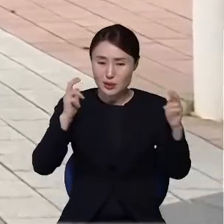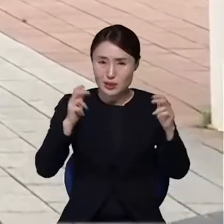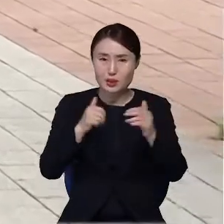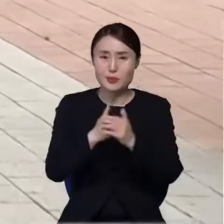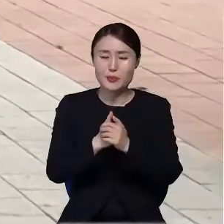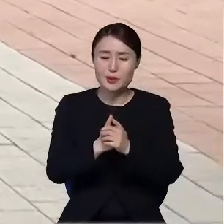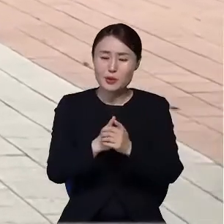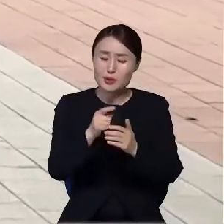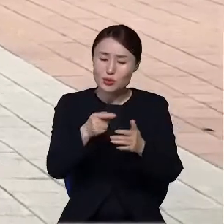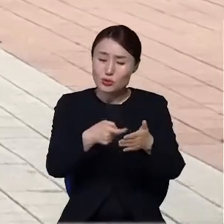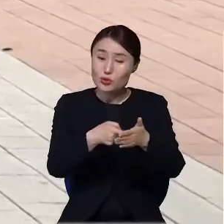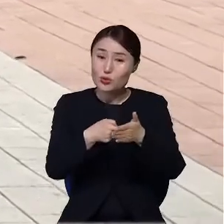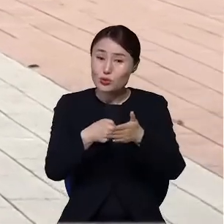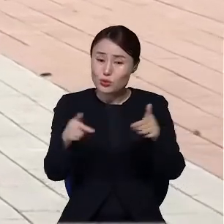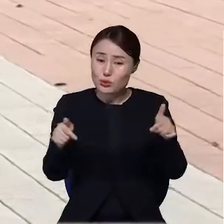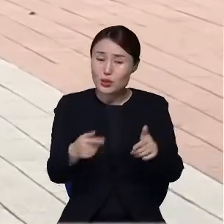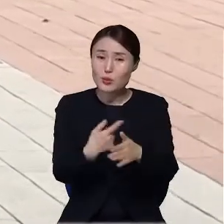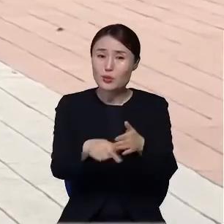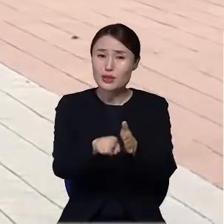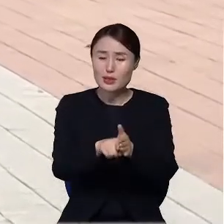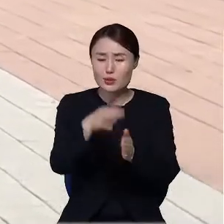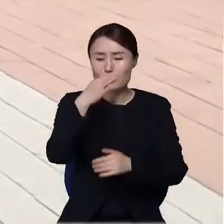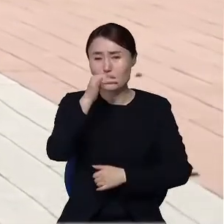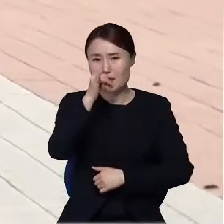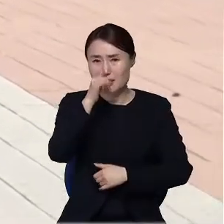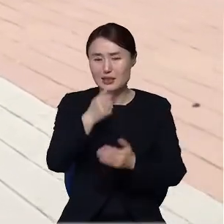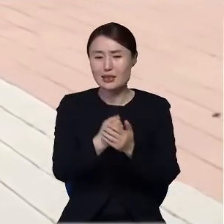현장에서의 탄소 저감을 위한 실효성 있는